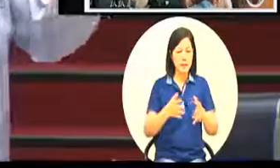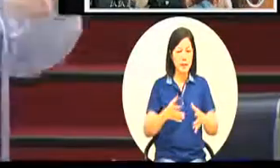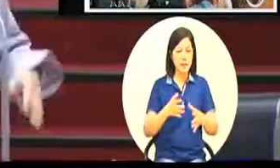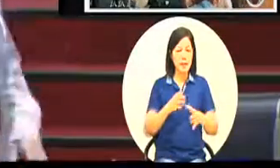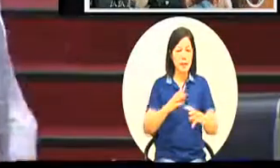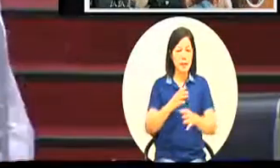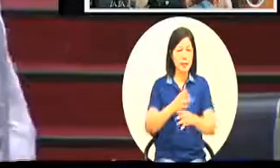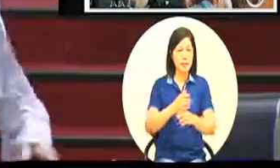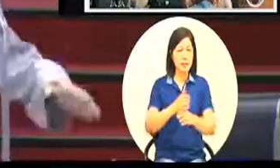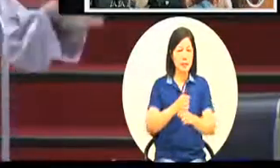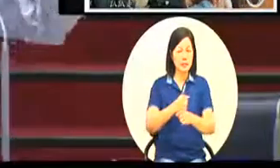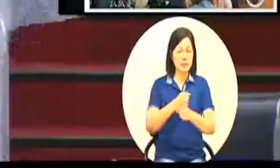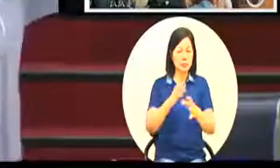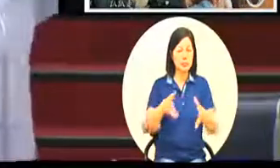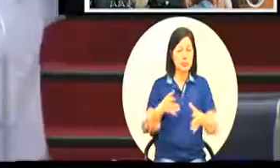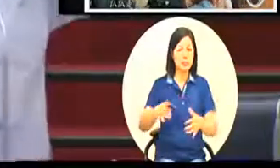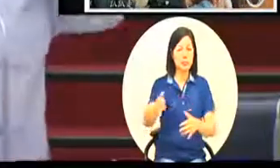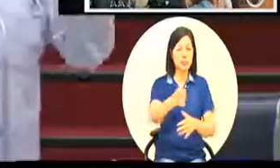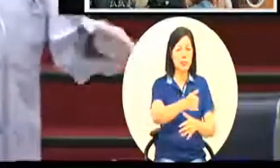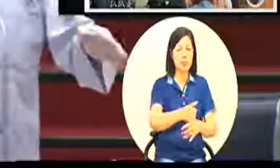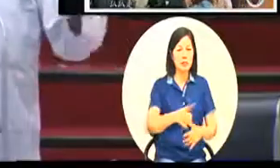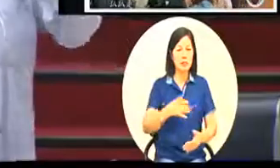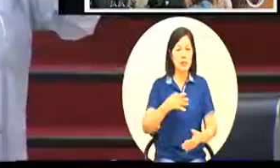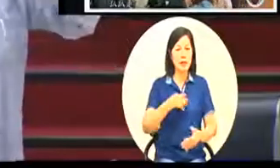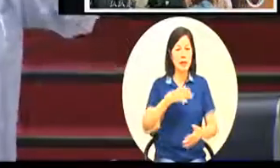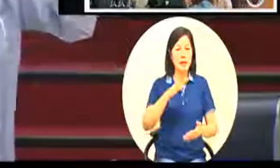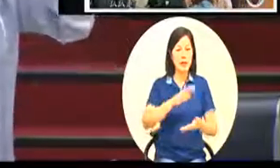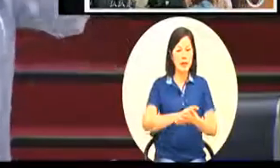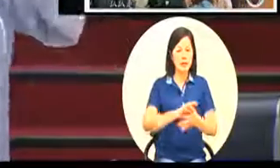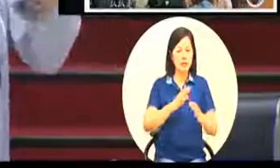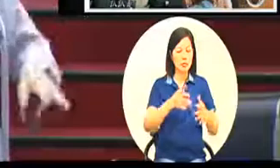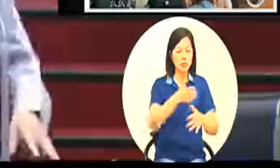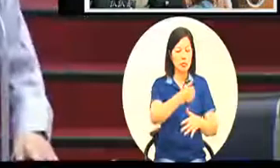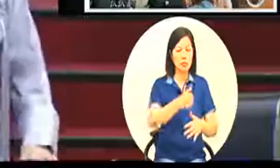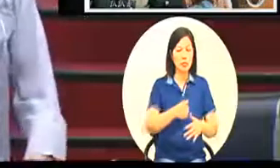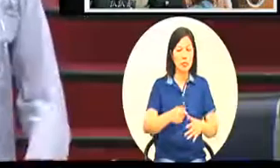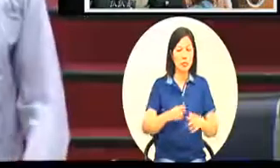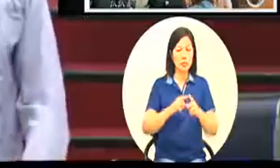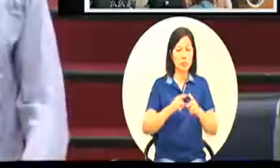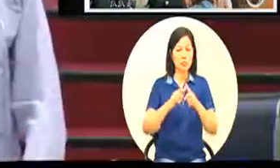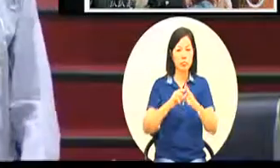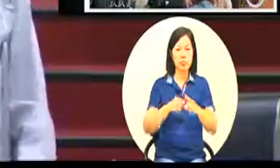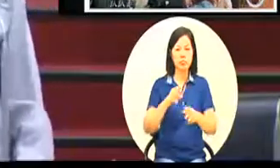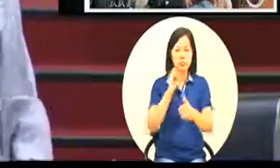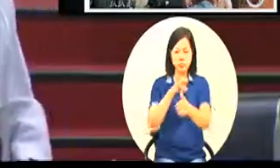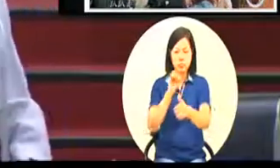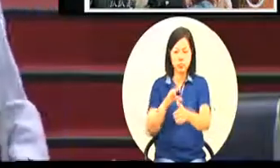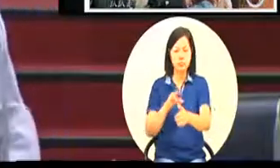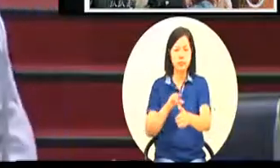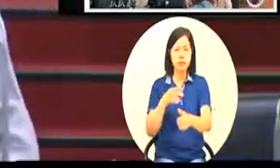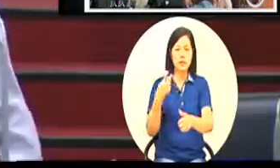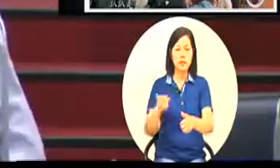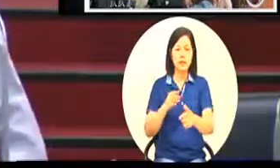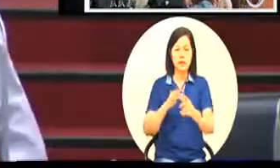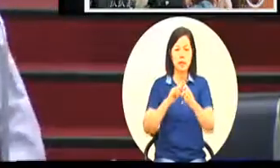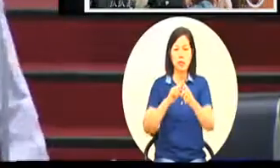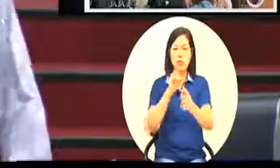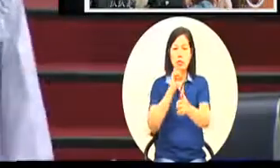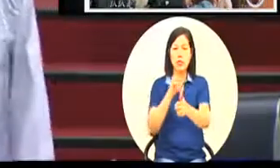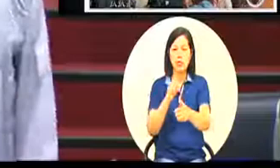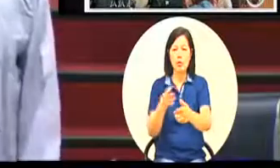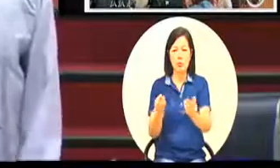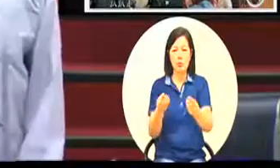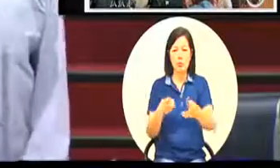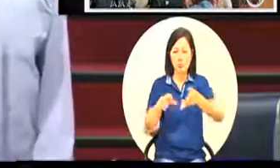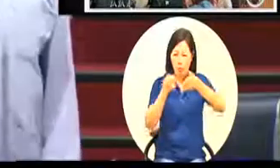说四个啦，阿扁总统自甲进九档拢无开嘴，迄间嘛无现场开嘴呢，是用录影的